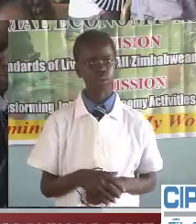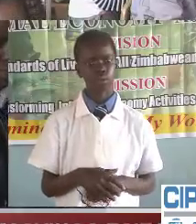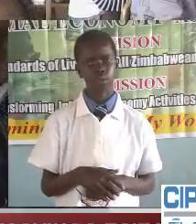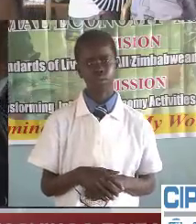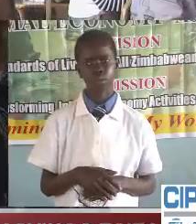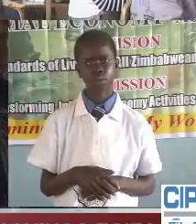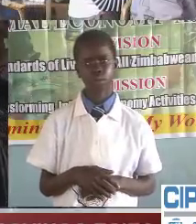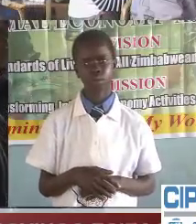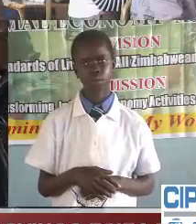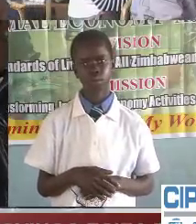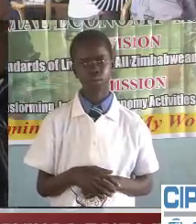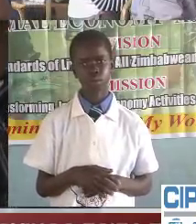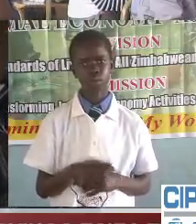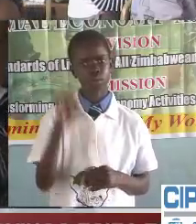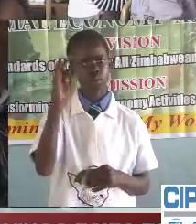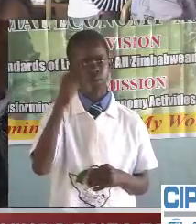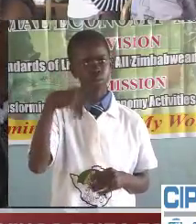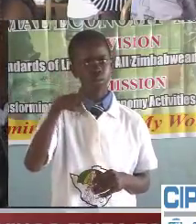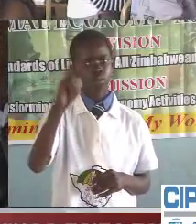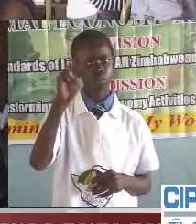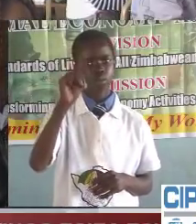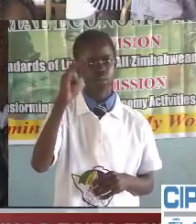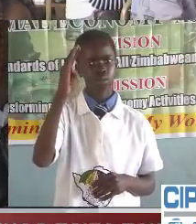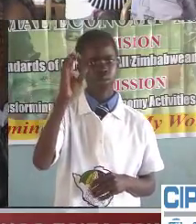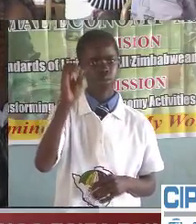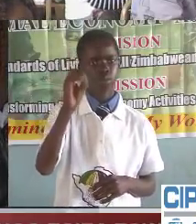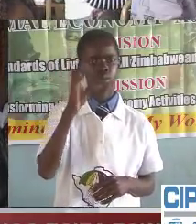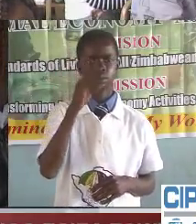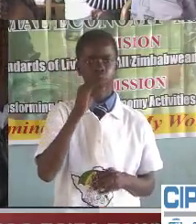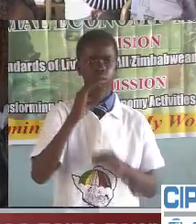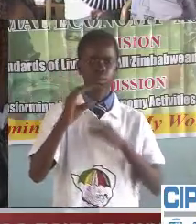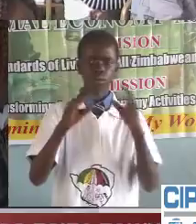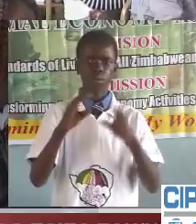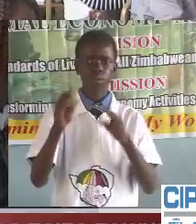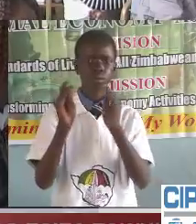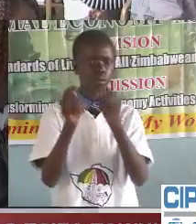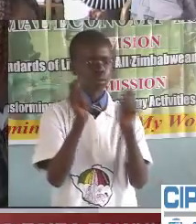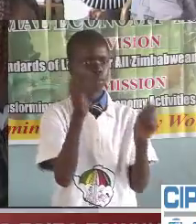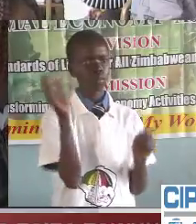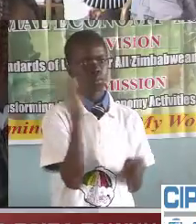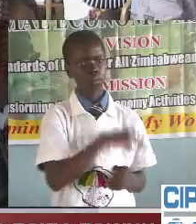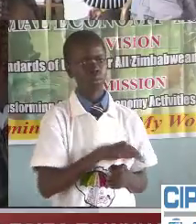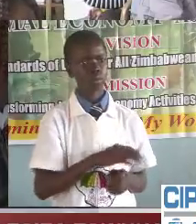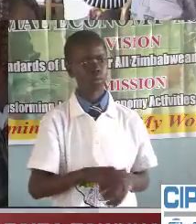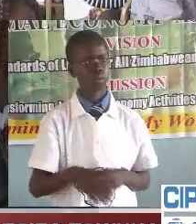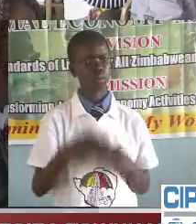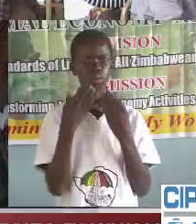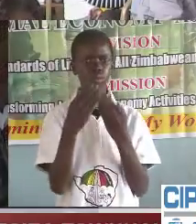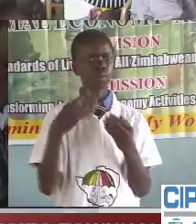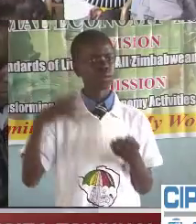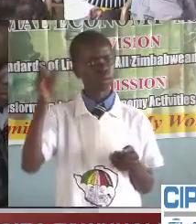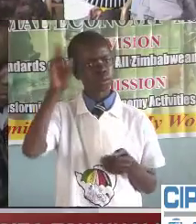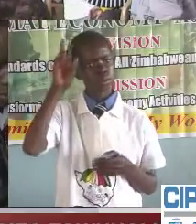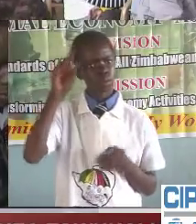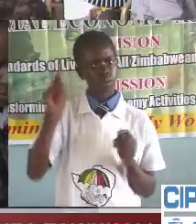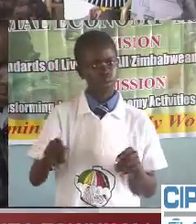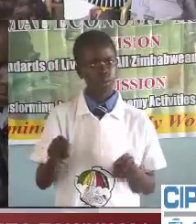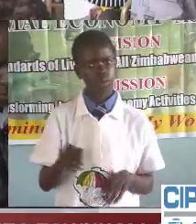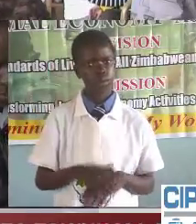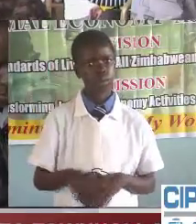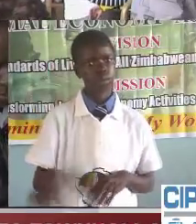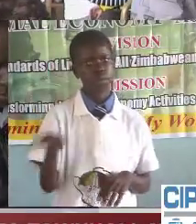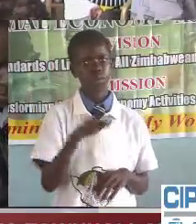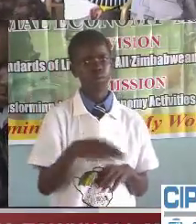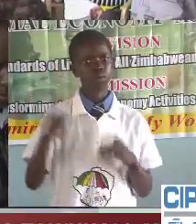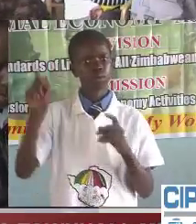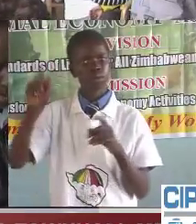Mr. Wisborn Gumbo nekuti mambotudzo zviviri zvitatu. Ndichida kungokurangaridzai kuti nhasi tanga